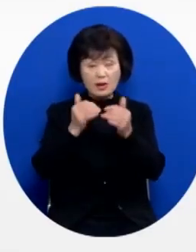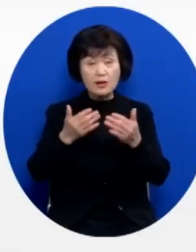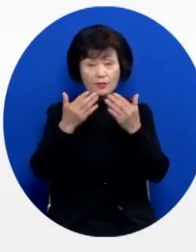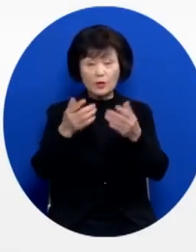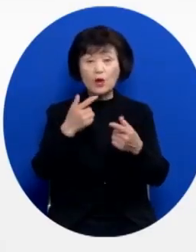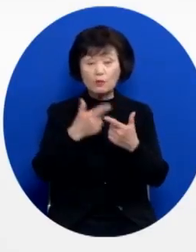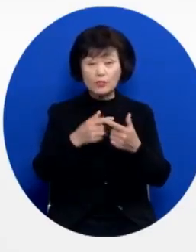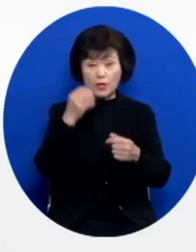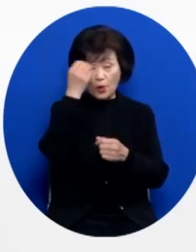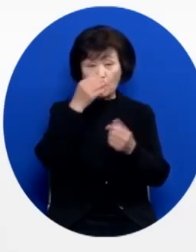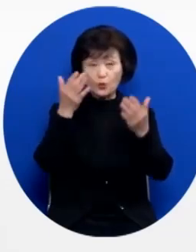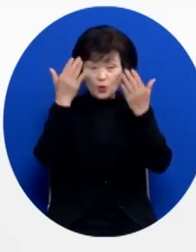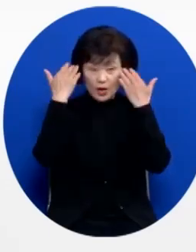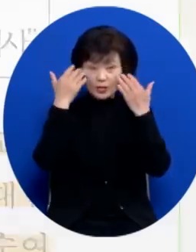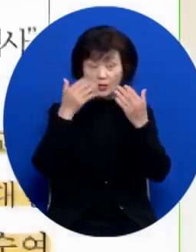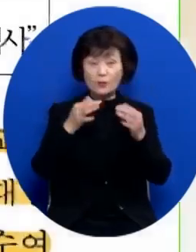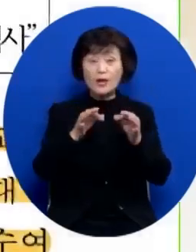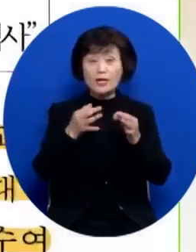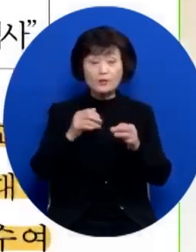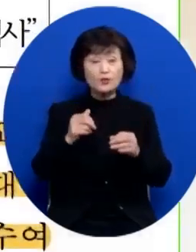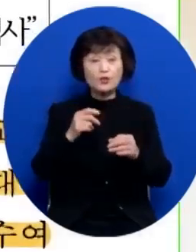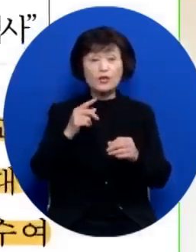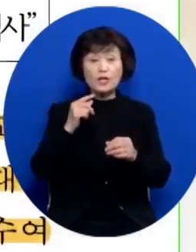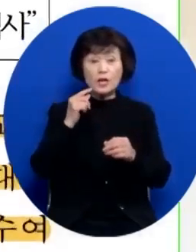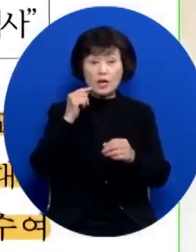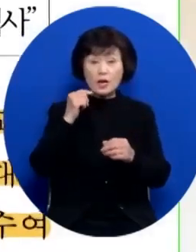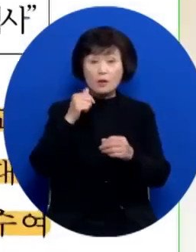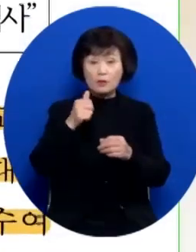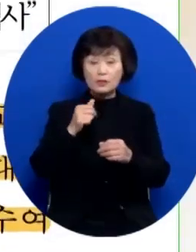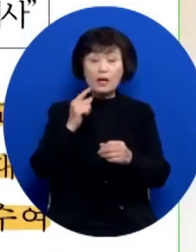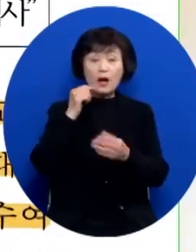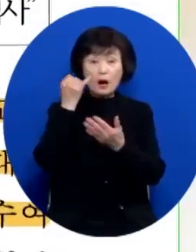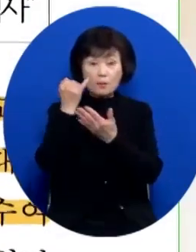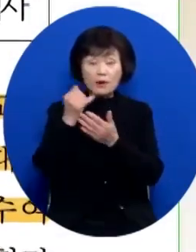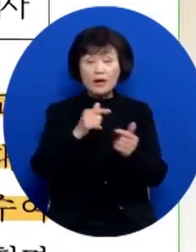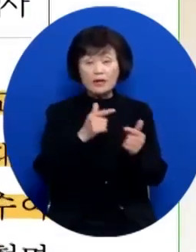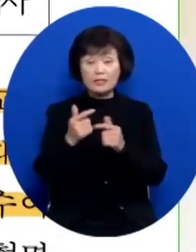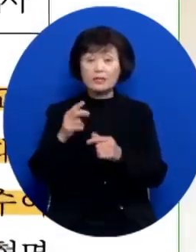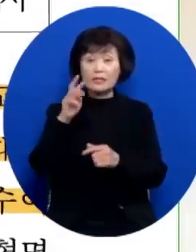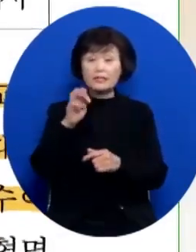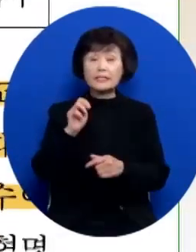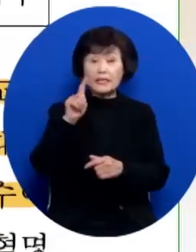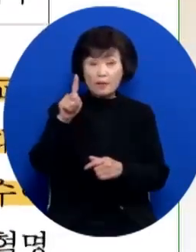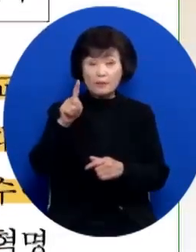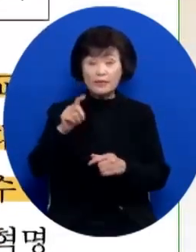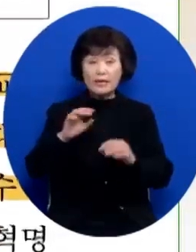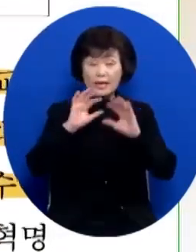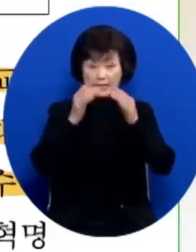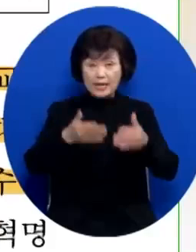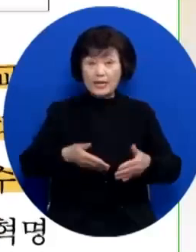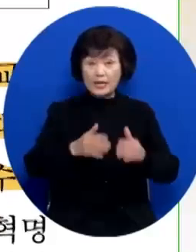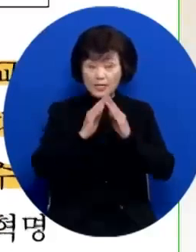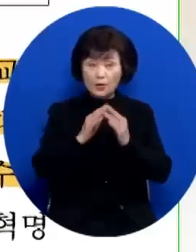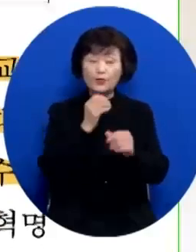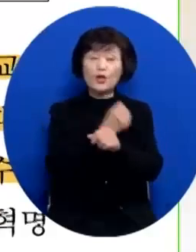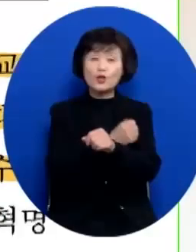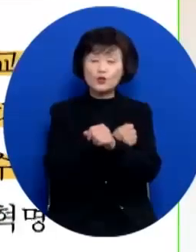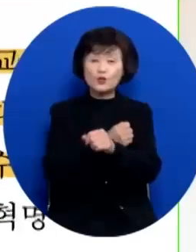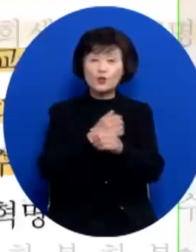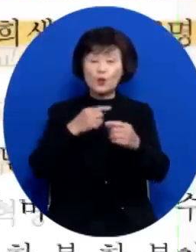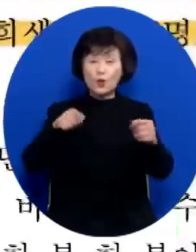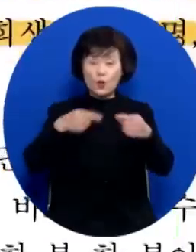부산고등학교와 김주열 열사의 어머니인 권찬주 여사 등 31명에게 건국 포장을 수여한다고 밝혔습니다.